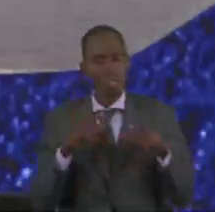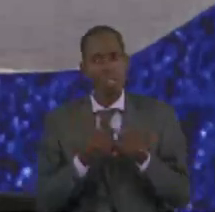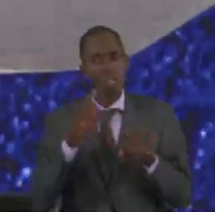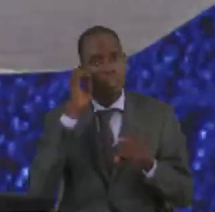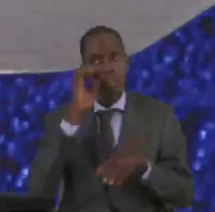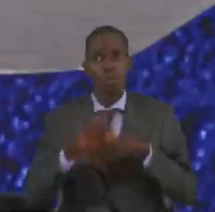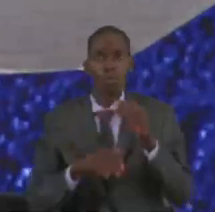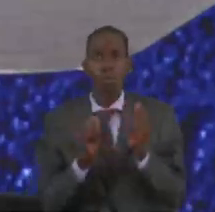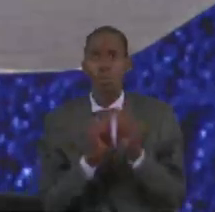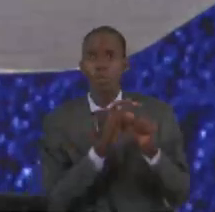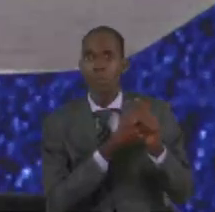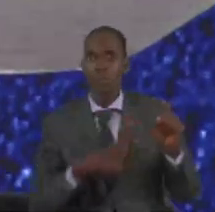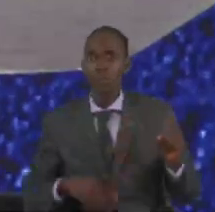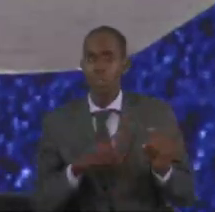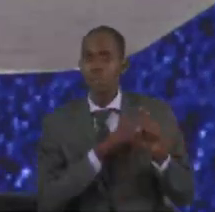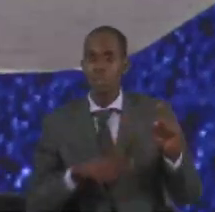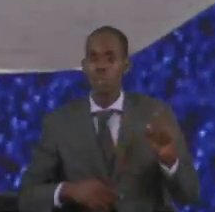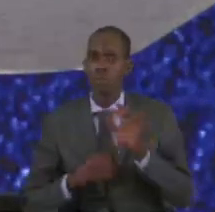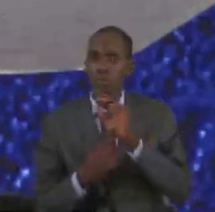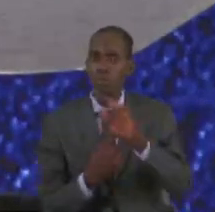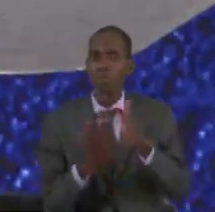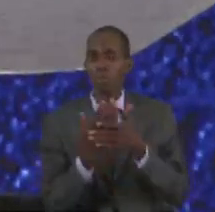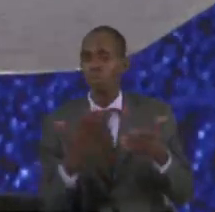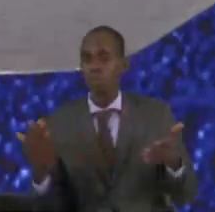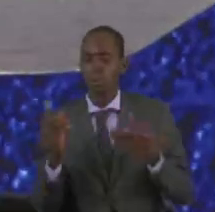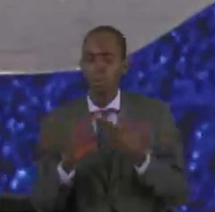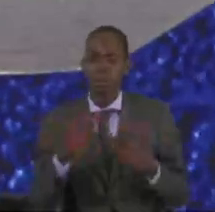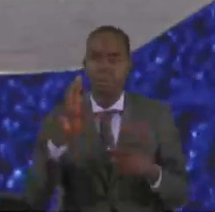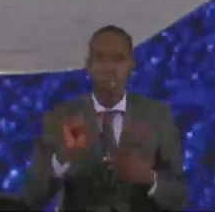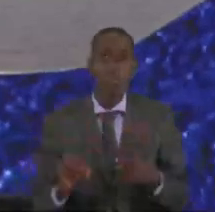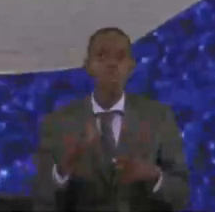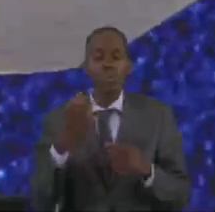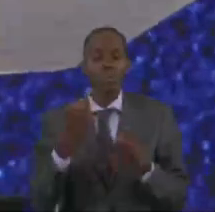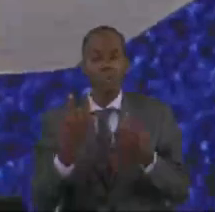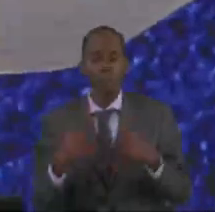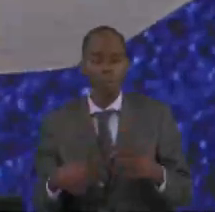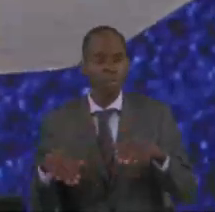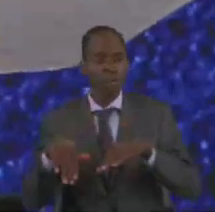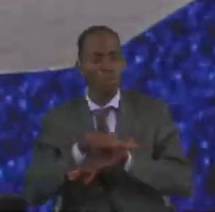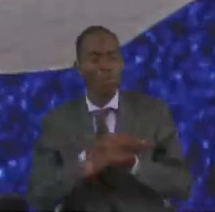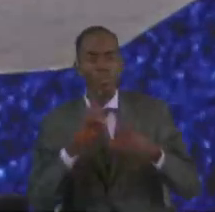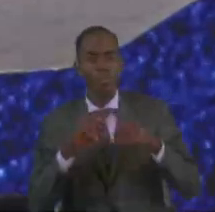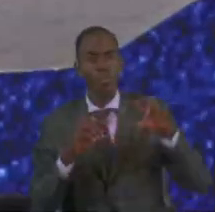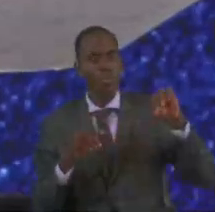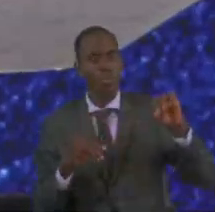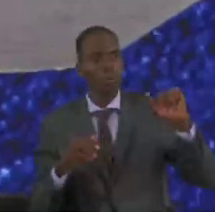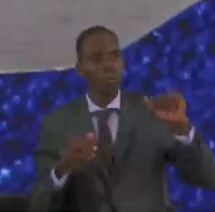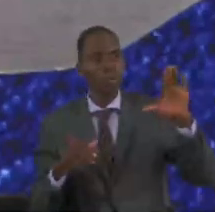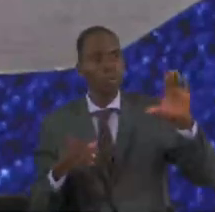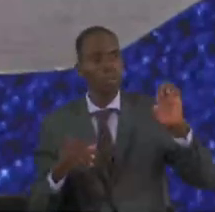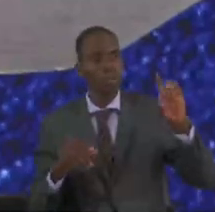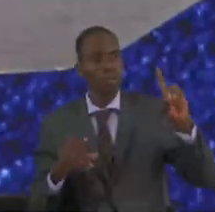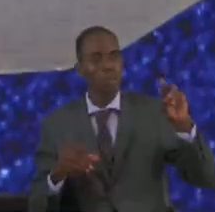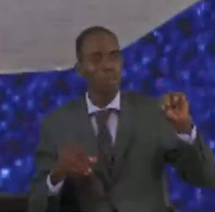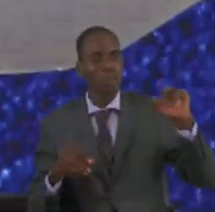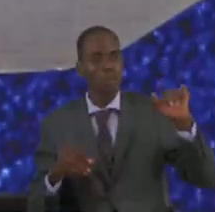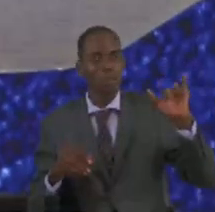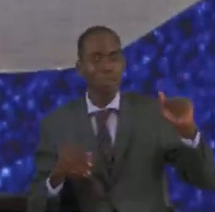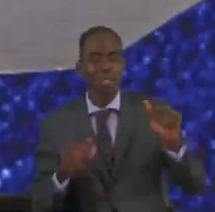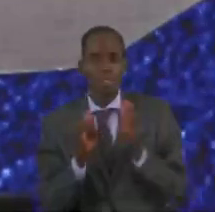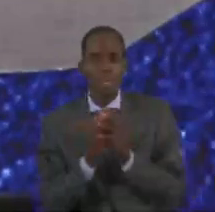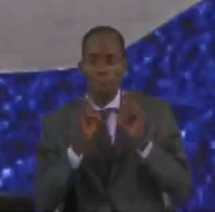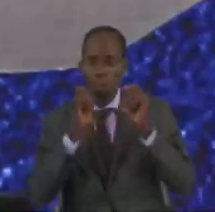sa vie, lorsqu'il marche avec le Seigneur, si le Seigneur lui révèle quelque chose, passe à Macédoine,